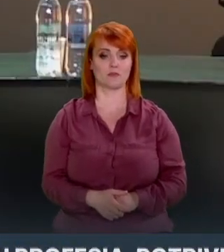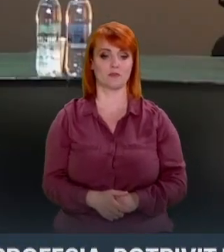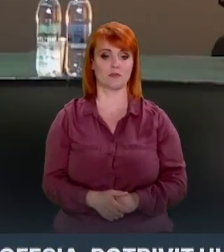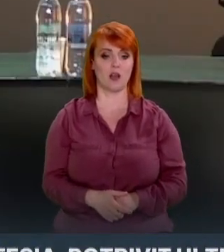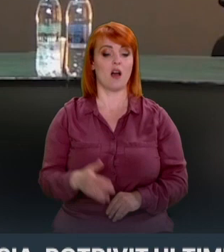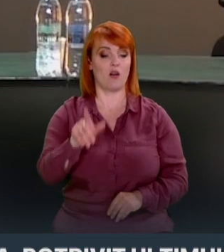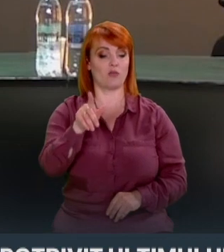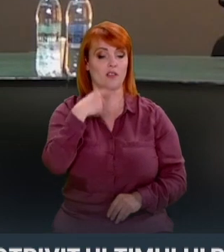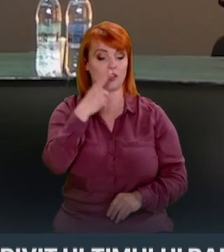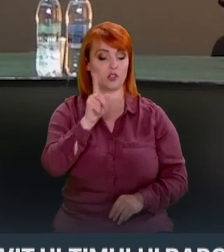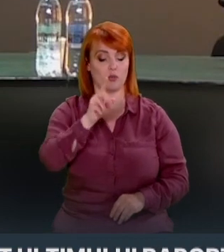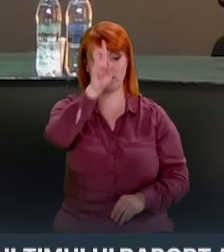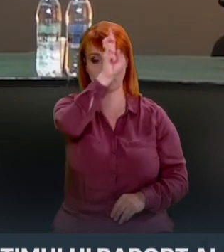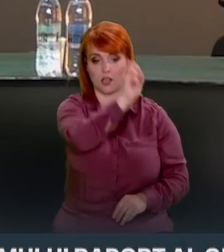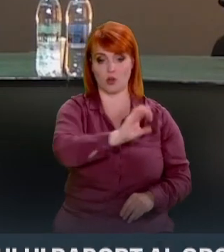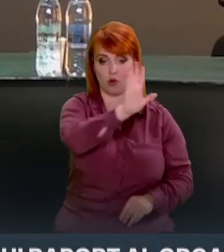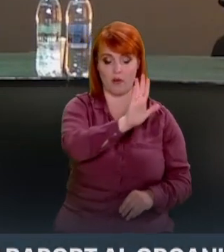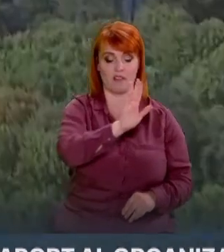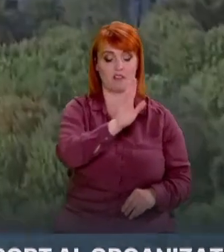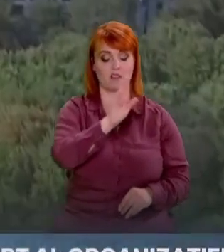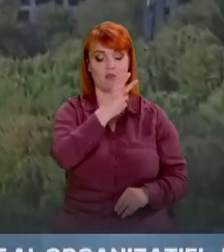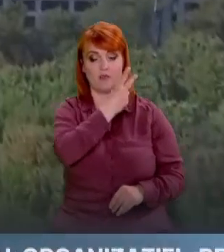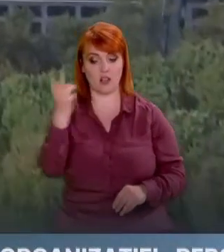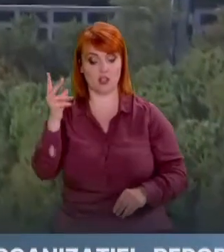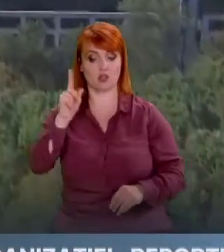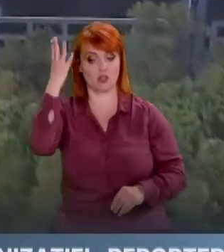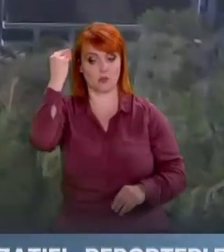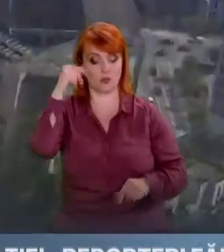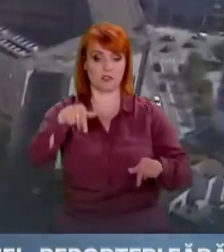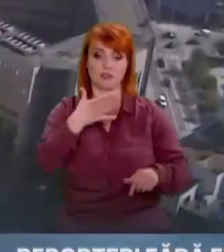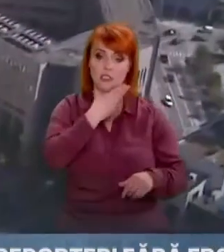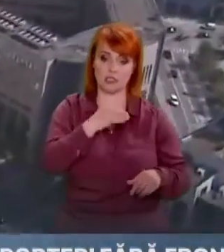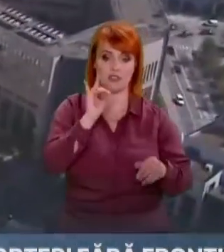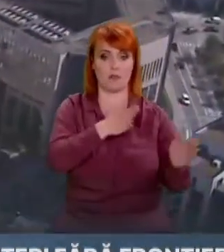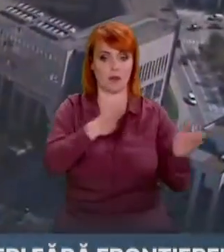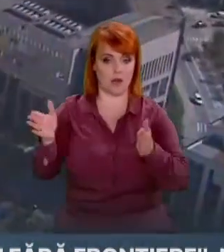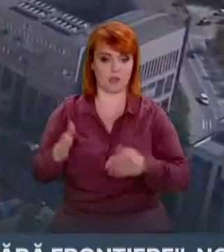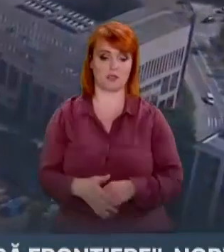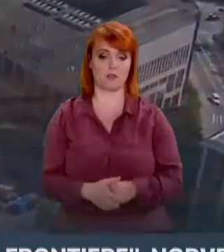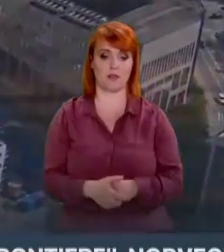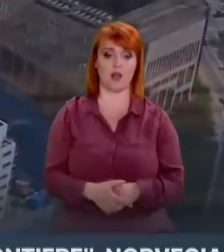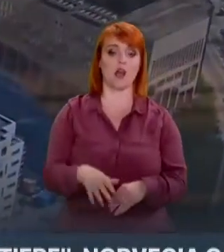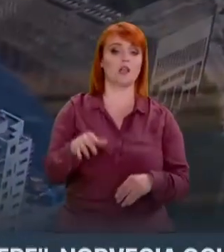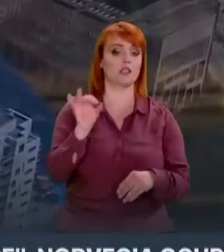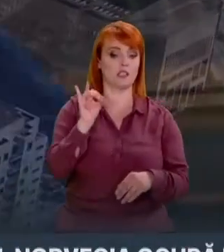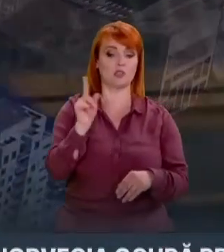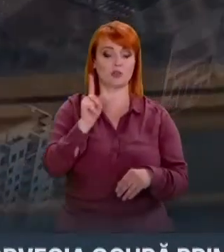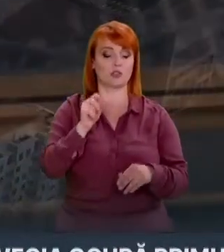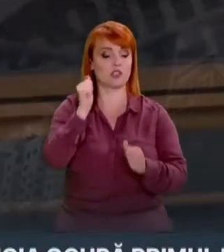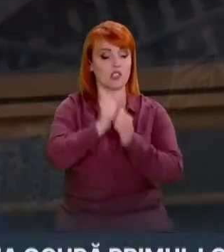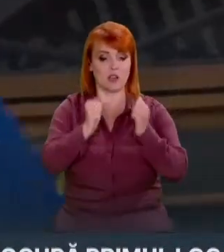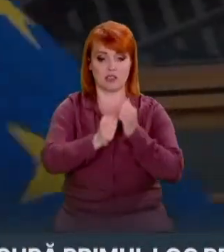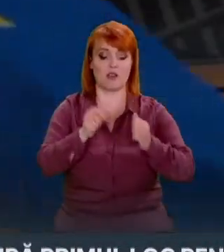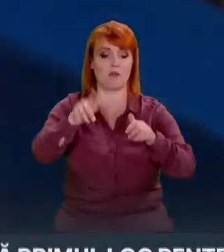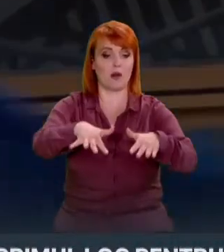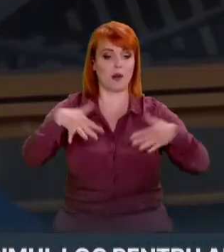ne vadă ca parte a culturii sale. Fostul președinte al Curții Constituționale susține că mesajele pro-europene și reformatoare transmise de șefa